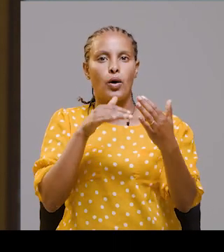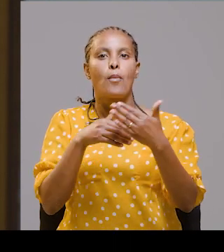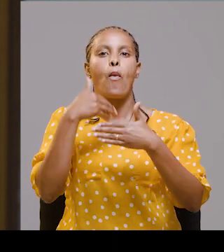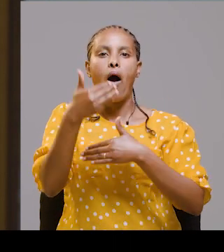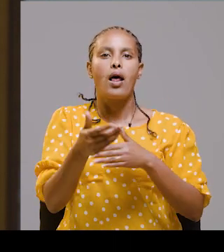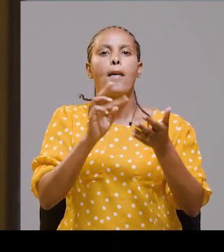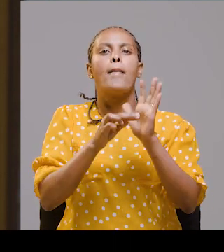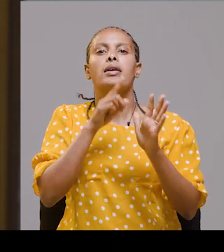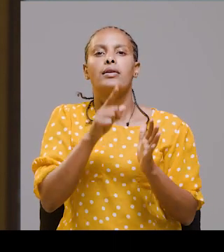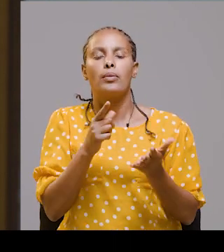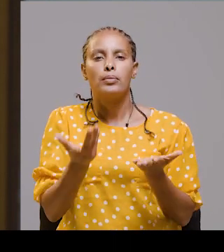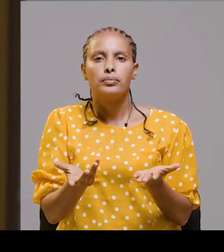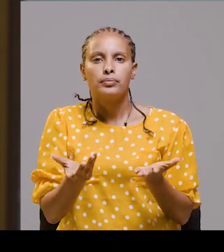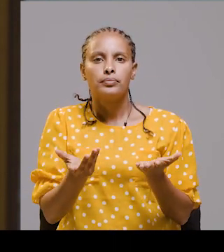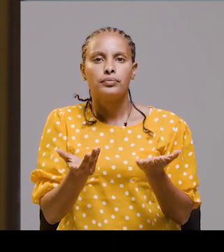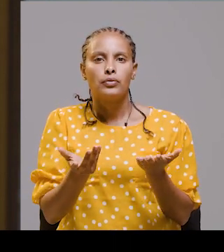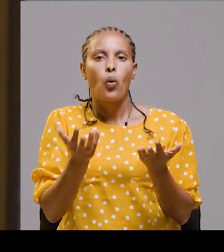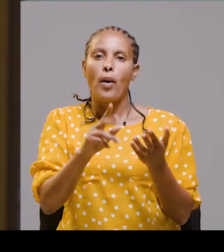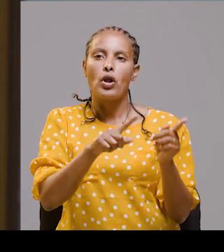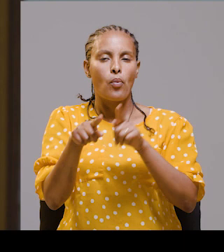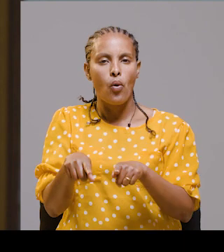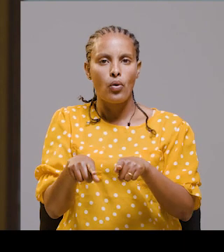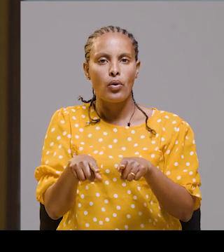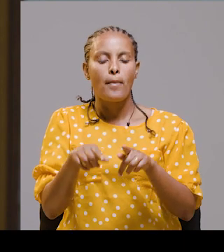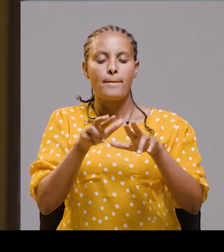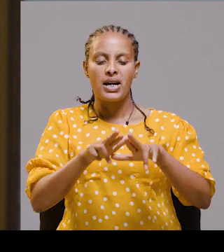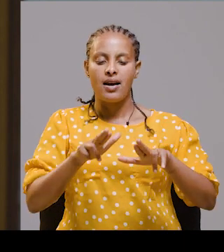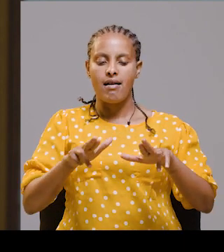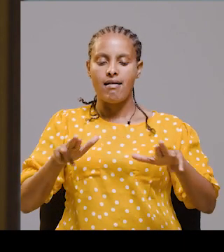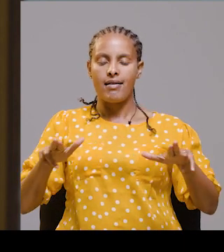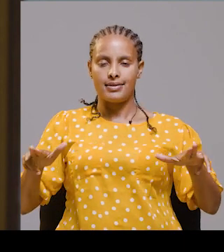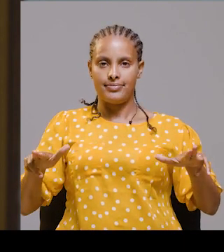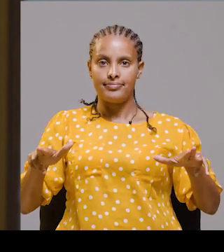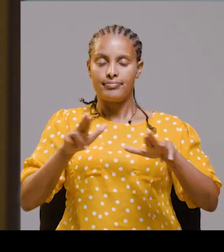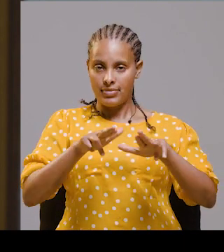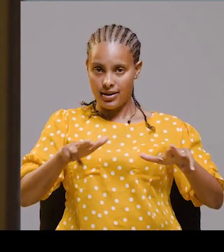በኋላ ማለት ነው ወይም ደግሞ መረጋጋት እየሰፈነ